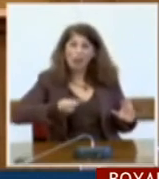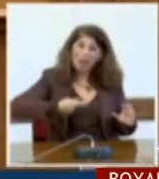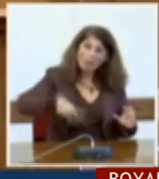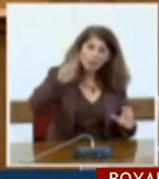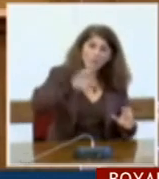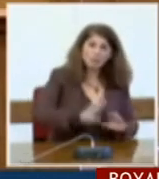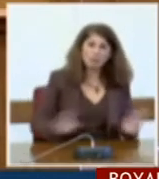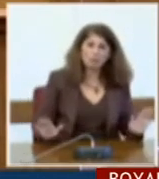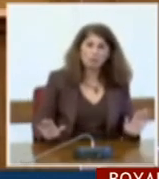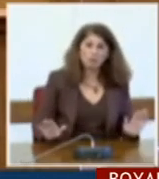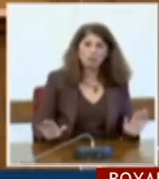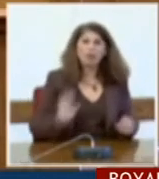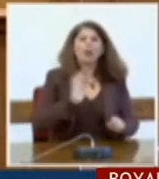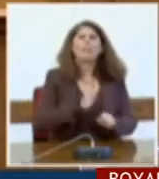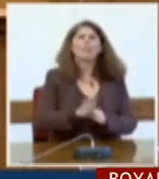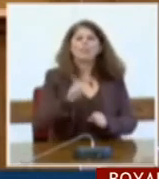Και δεν φτάνει η προχειρότητα,